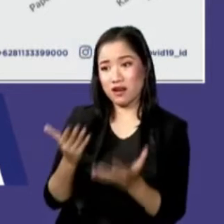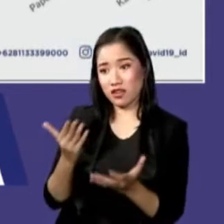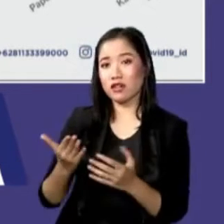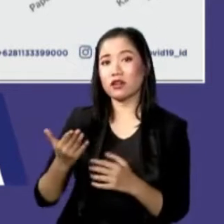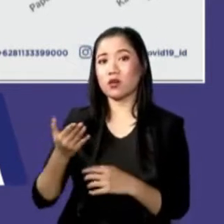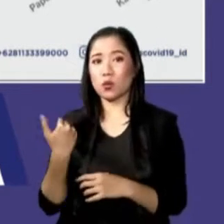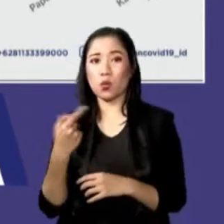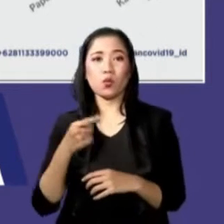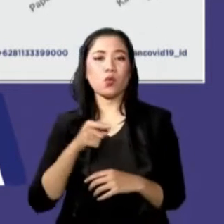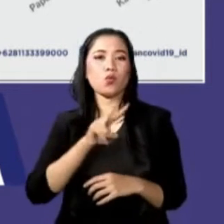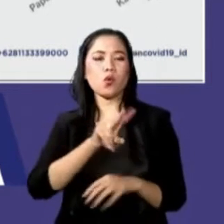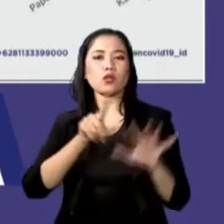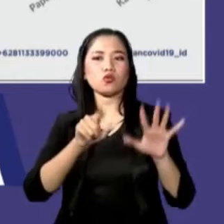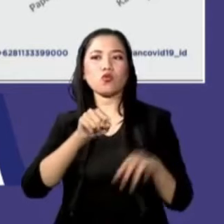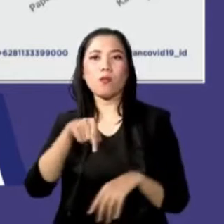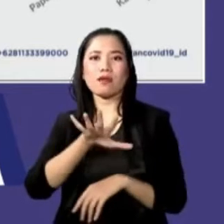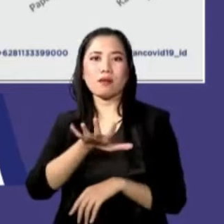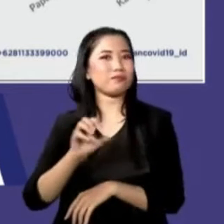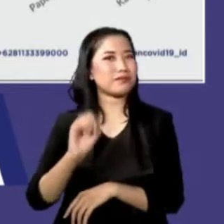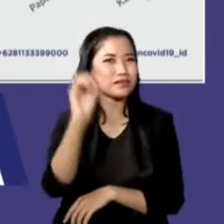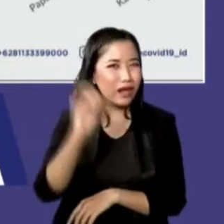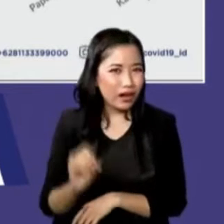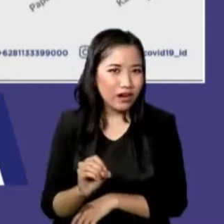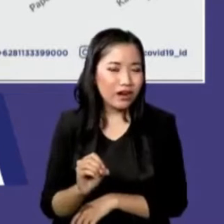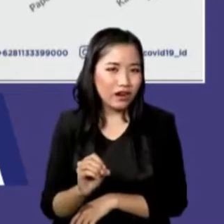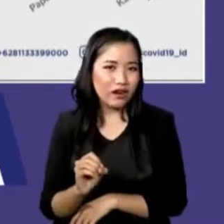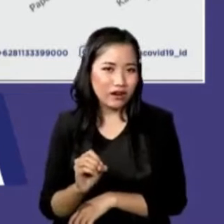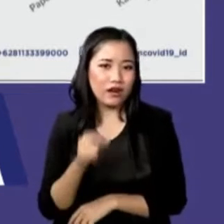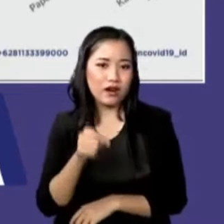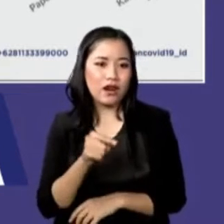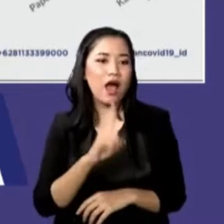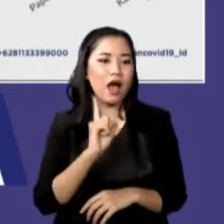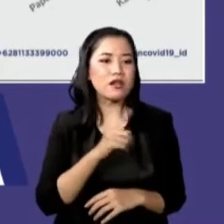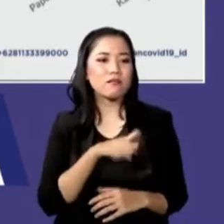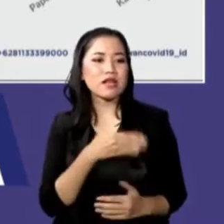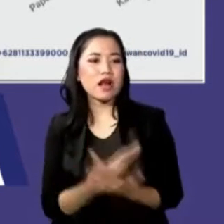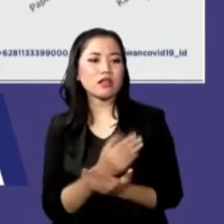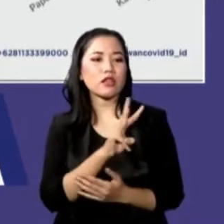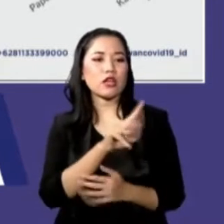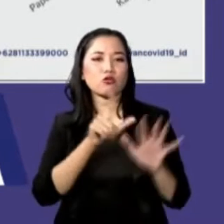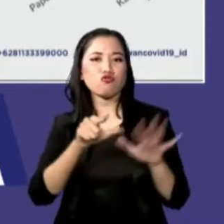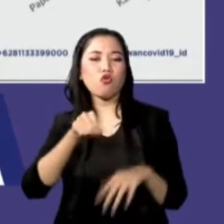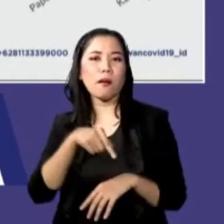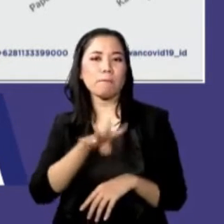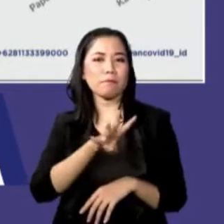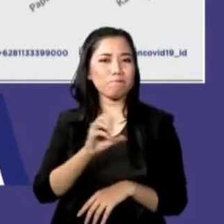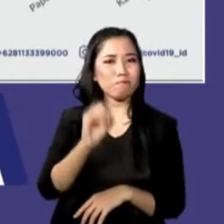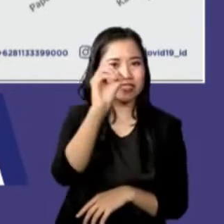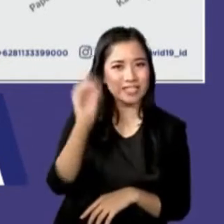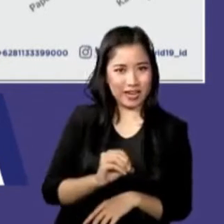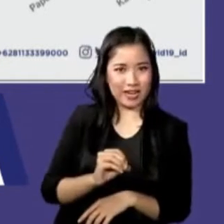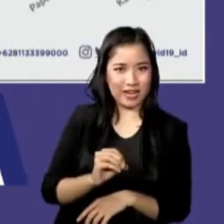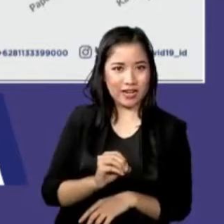mencapai 27,5% dan kasus meninggal yang mencapai 37,4%,